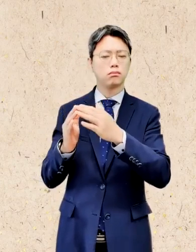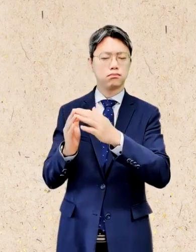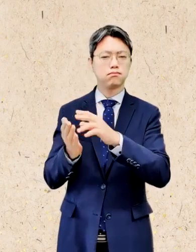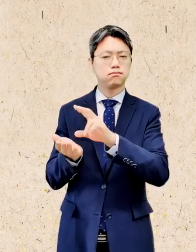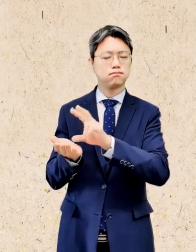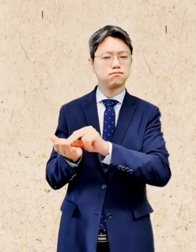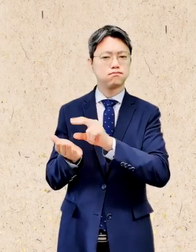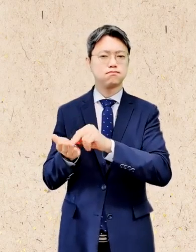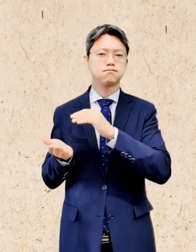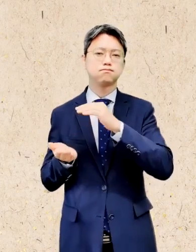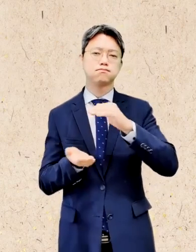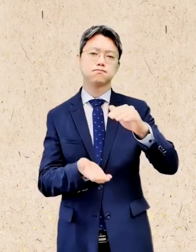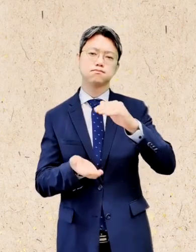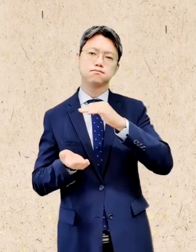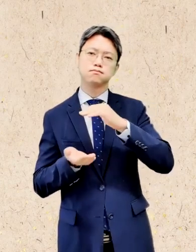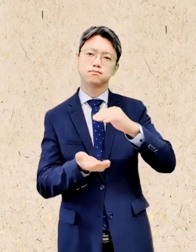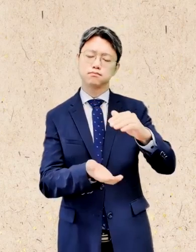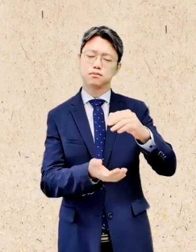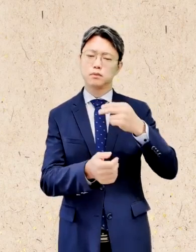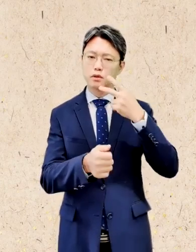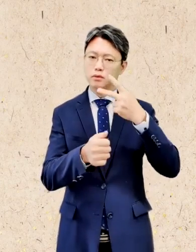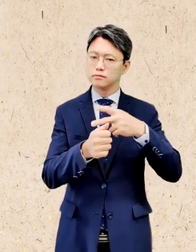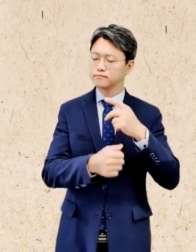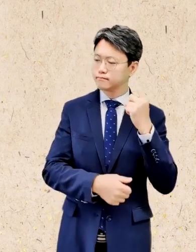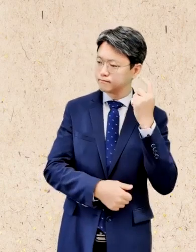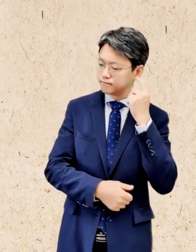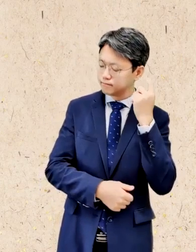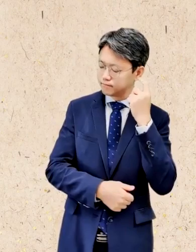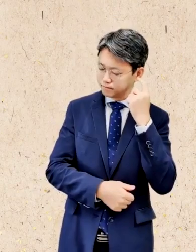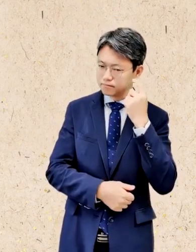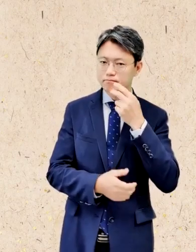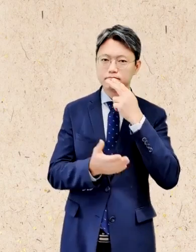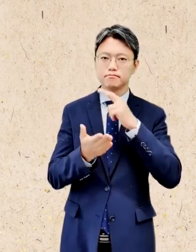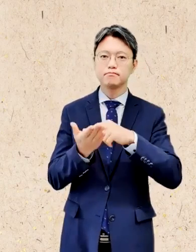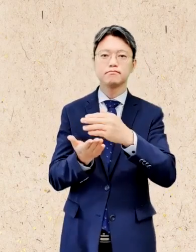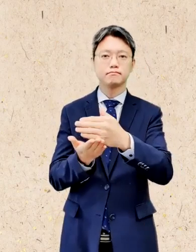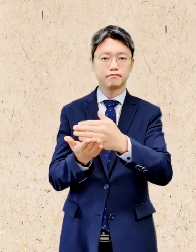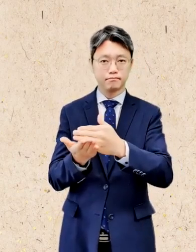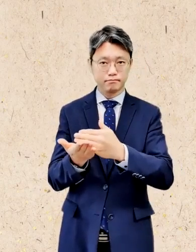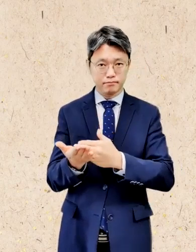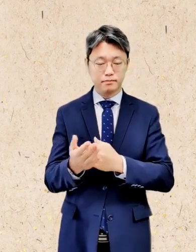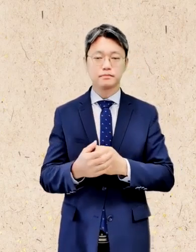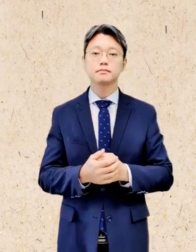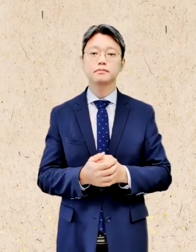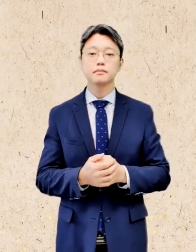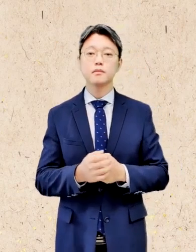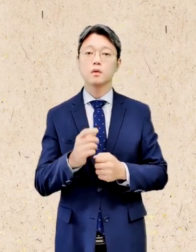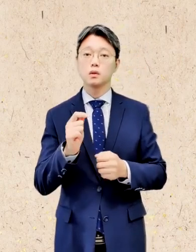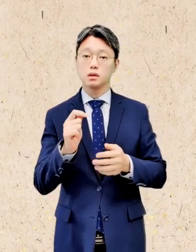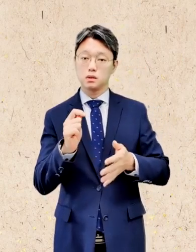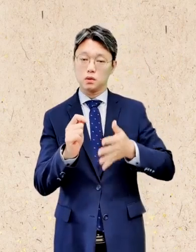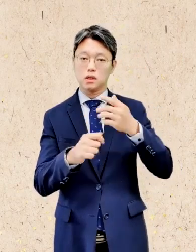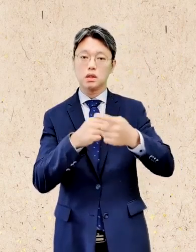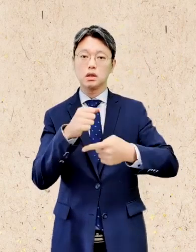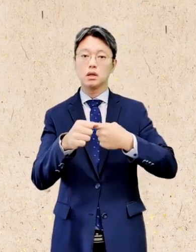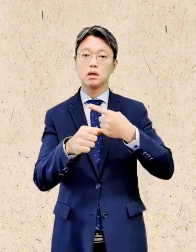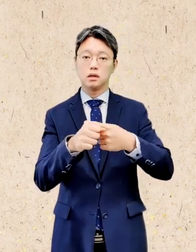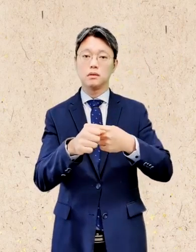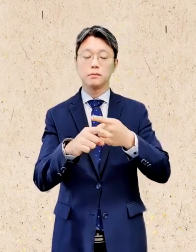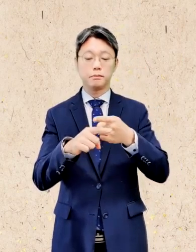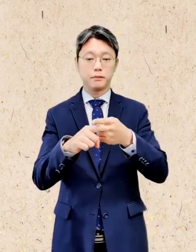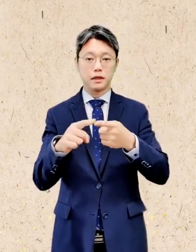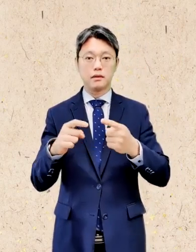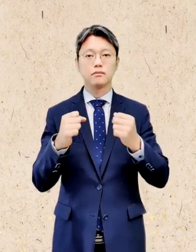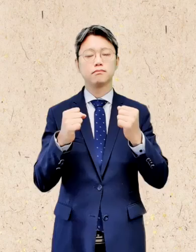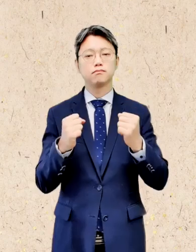있다는 것을 전했고 이를 듣고 답장을 한 것이 고린도 전서였습니다. 고린도에서 1년 반이나 체류하며